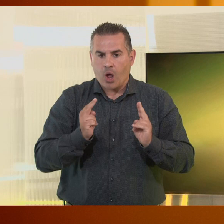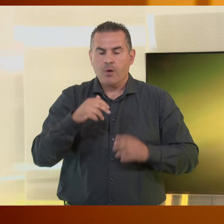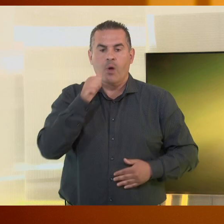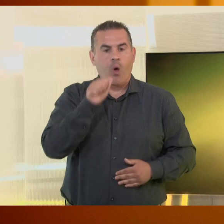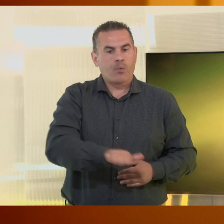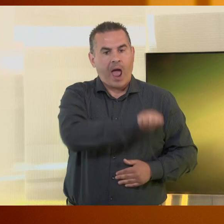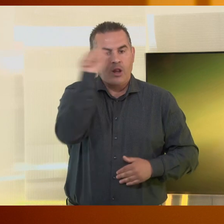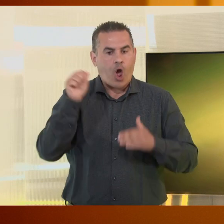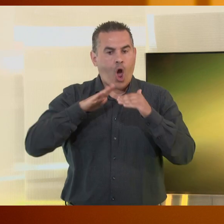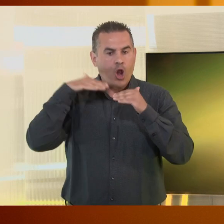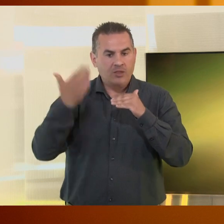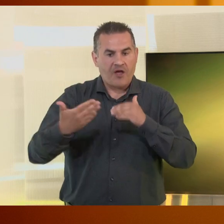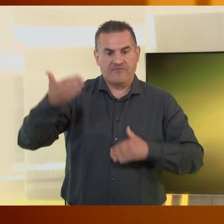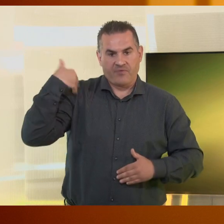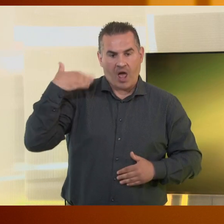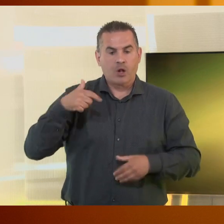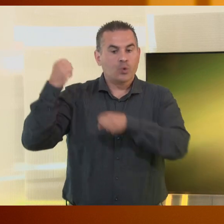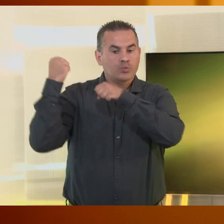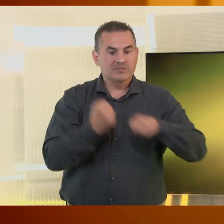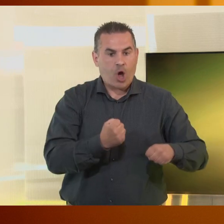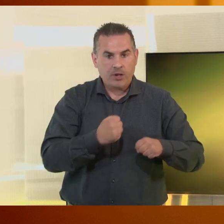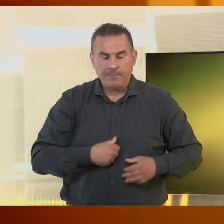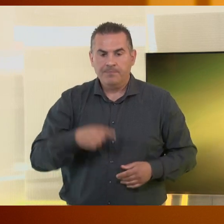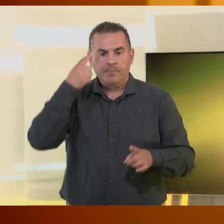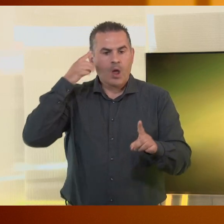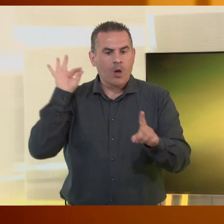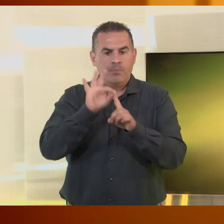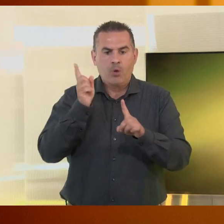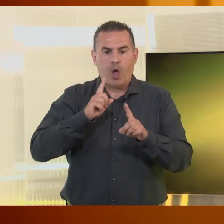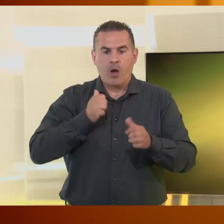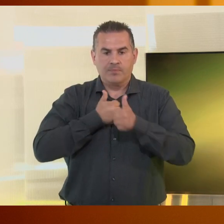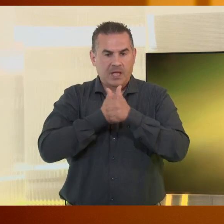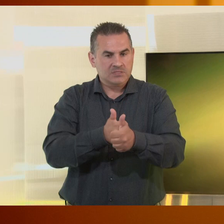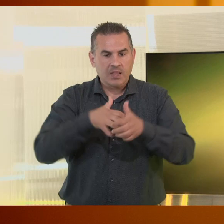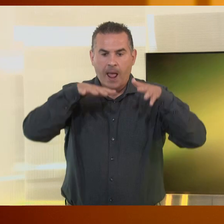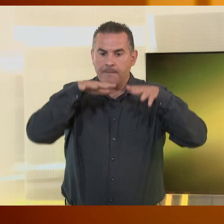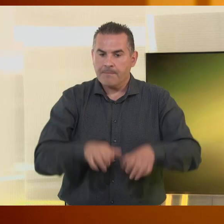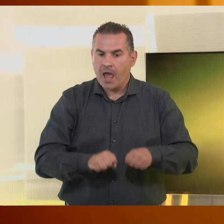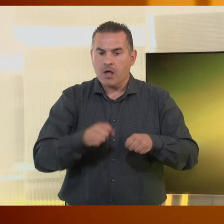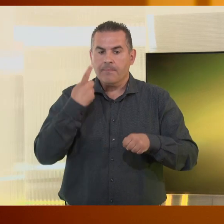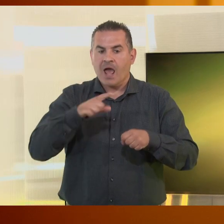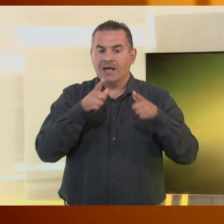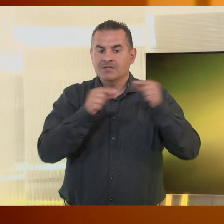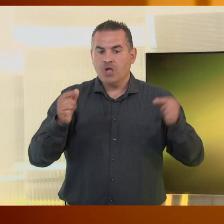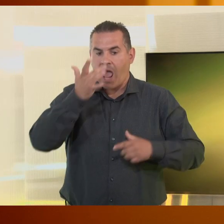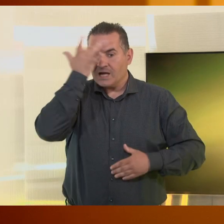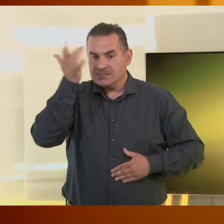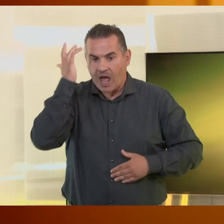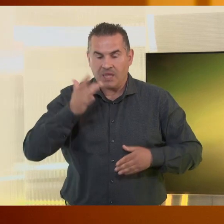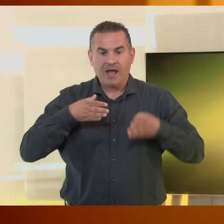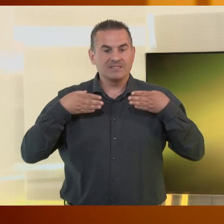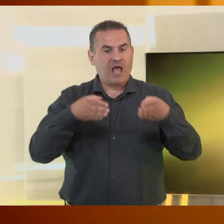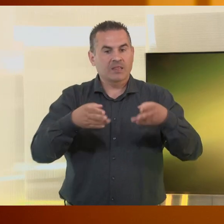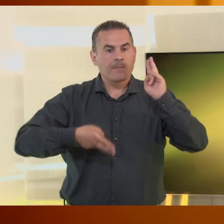ma anche cercando di tutelare il più possibile gli operatori ANAS che svolgono ogni giorno un lavoro faticoso e rischioso. Dal canto suo, ANAS ha